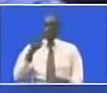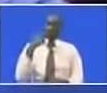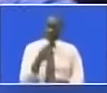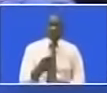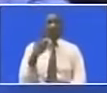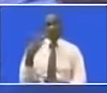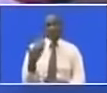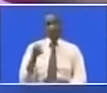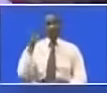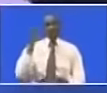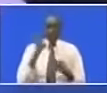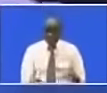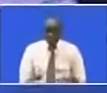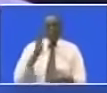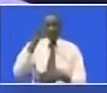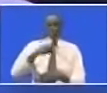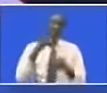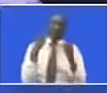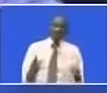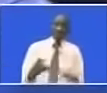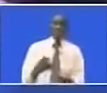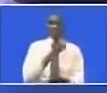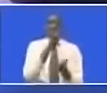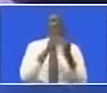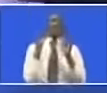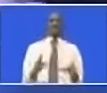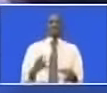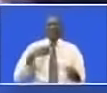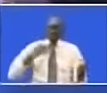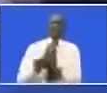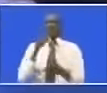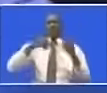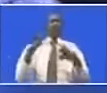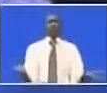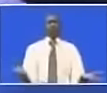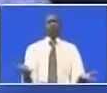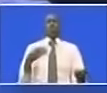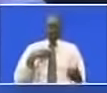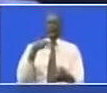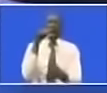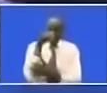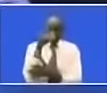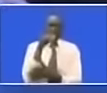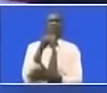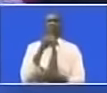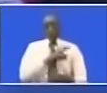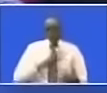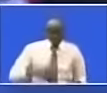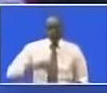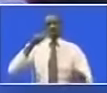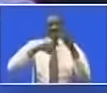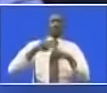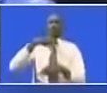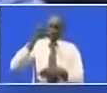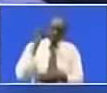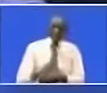rais hamna, ya mbunge hamna, ya diwani hamna. Tutachaguaje haki yetu sisi? Tunaomba tume ya uchaguzi Rubuva tuone